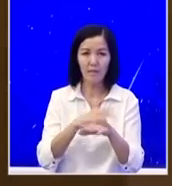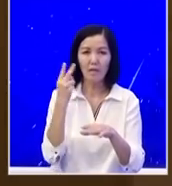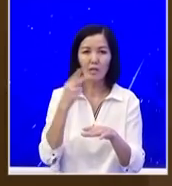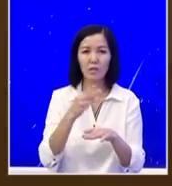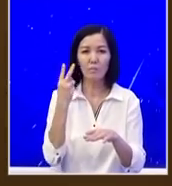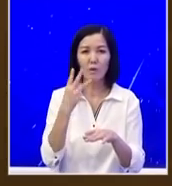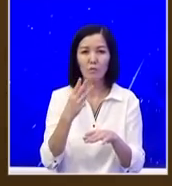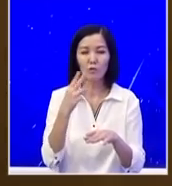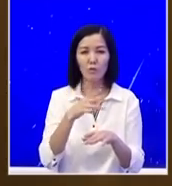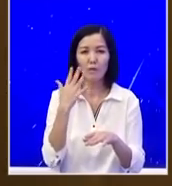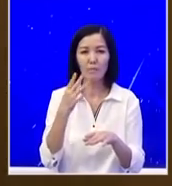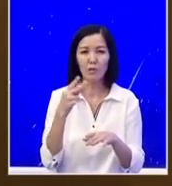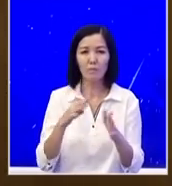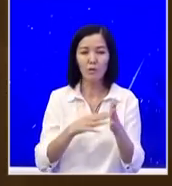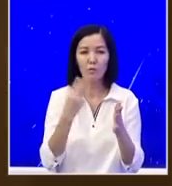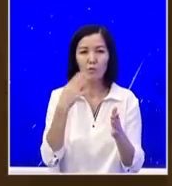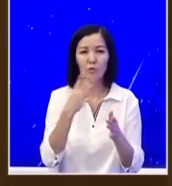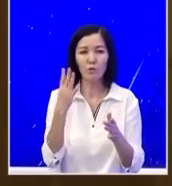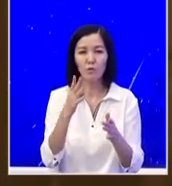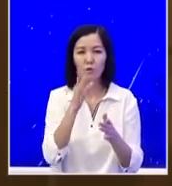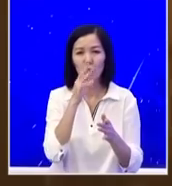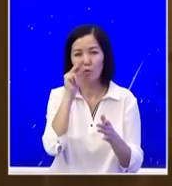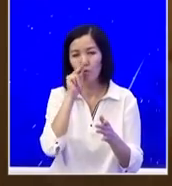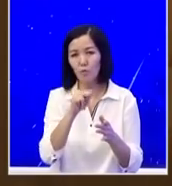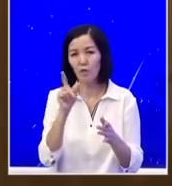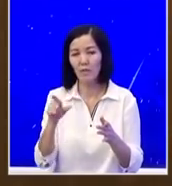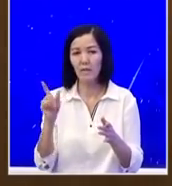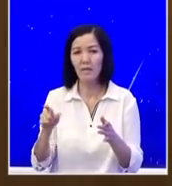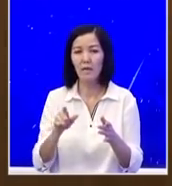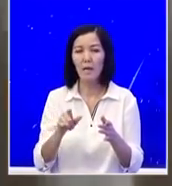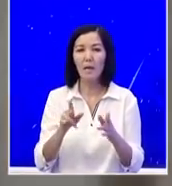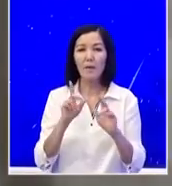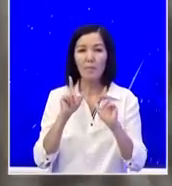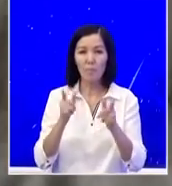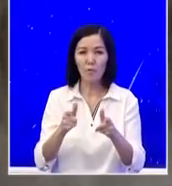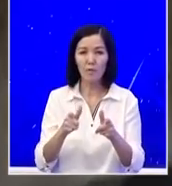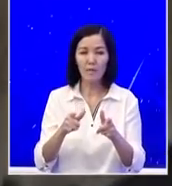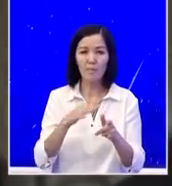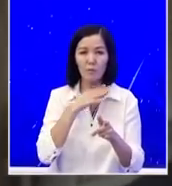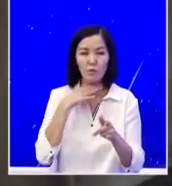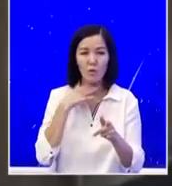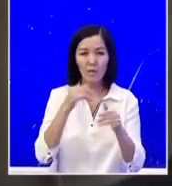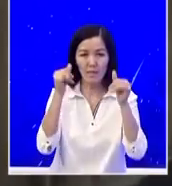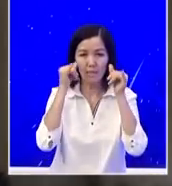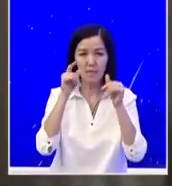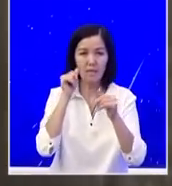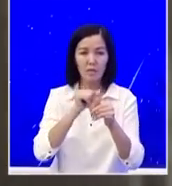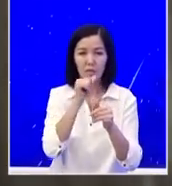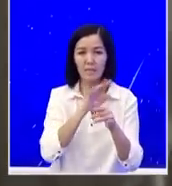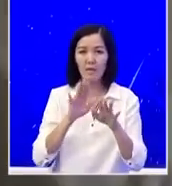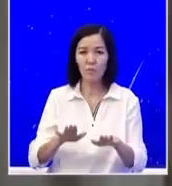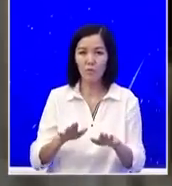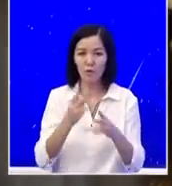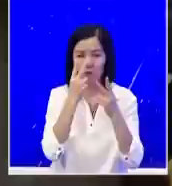25, 29 және 34 жастағы күдіктілер ұрлық жасағандарын толық мойындап, сойылған сиырларды жасырған орындарын